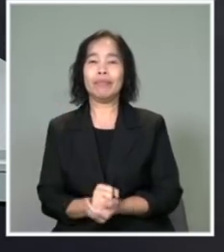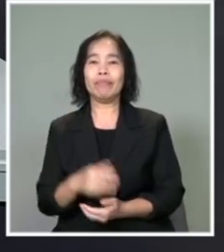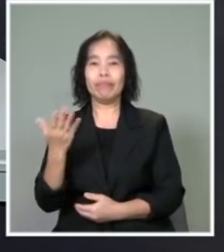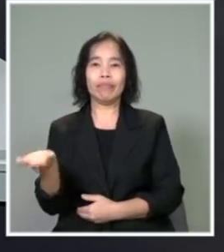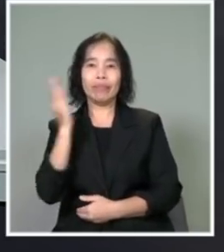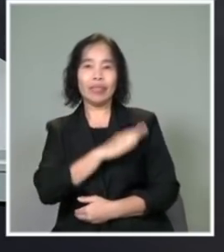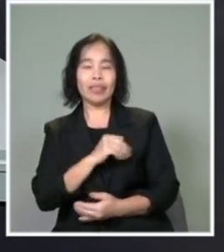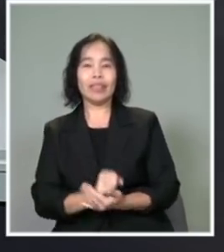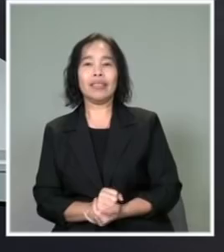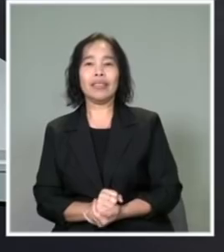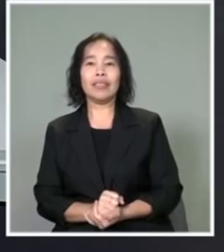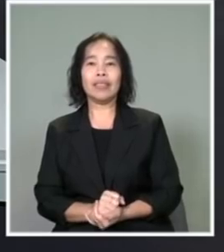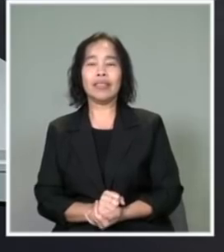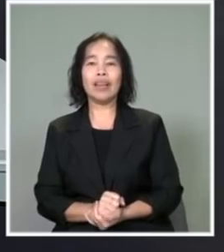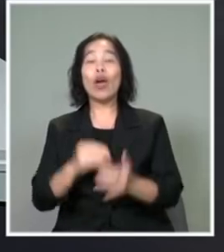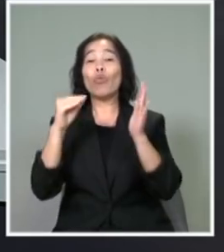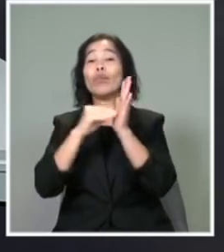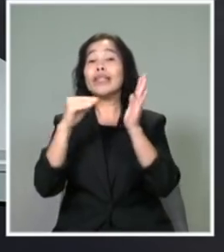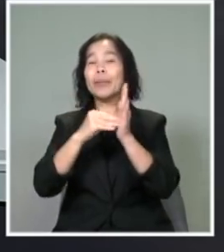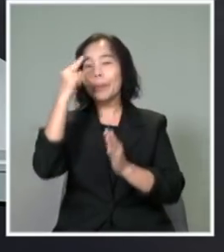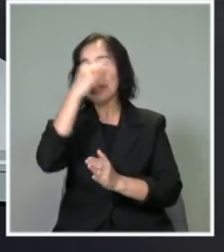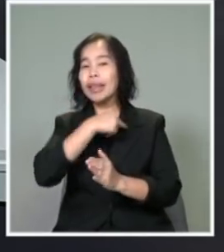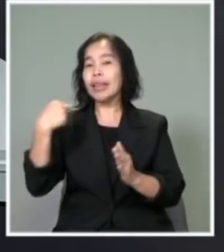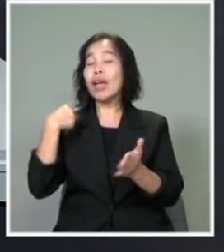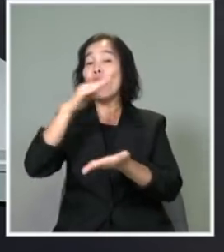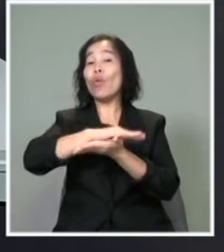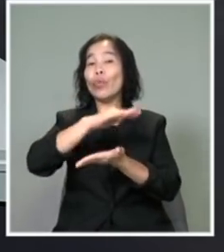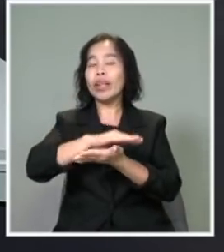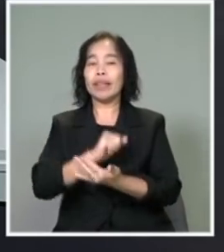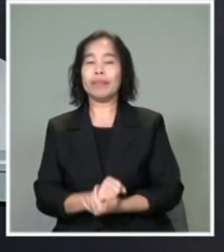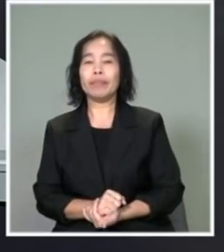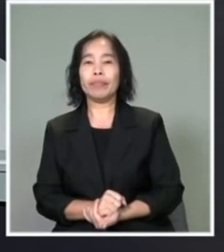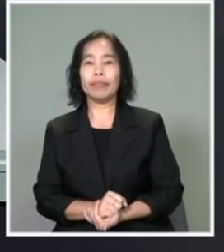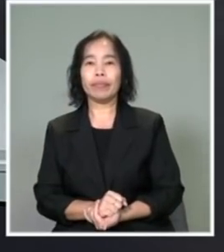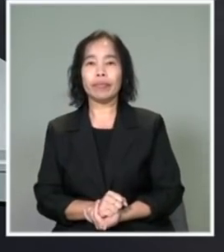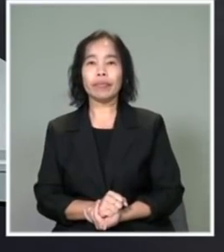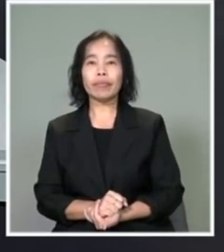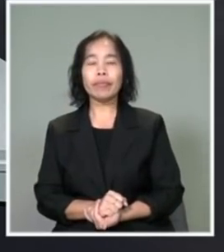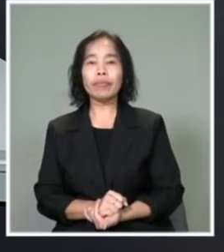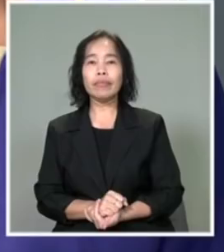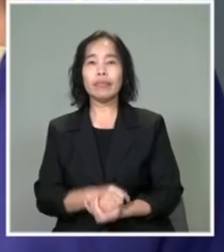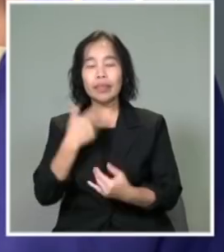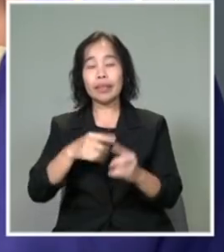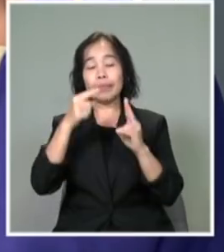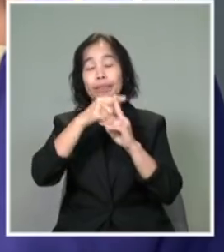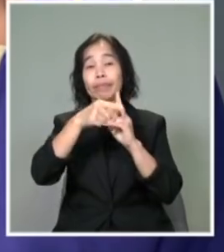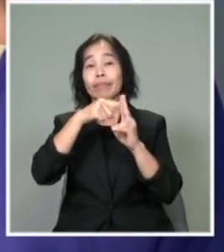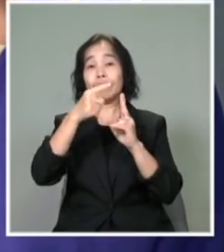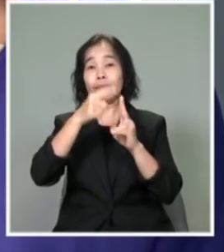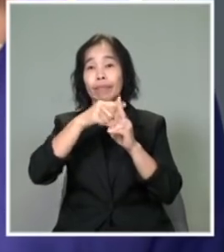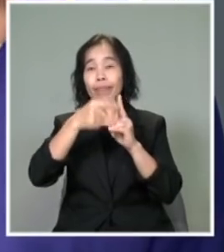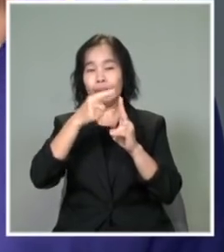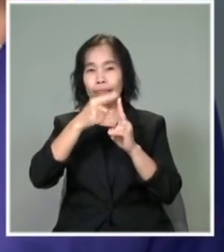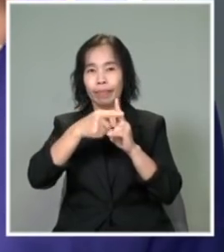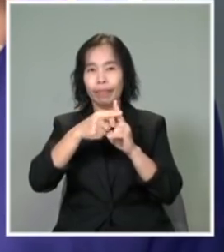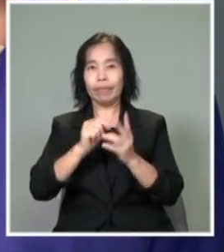ของอัสสัมนะครับไปที่ฝั่งของกรุงเทพคริสเตียนบ้างครับมากัน2คนนะครับก้องพบจันฉายแจ้งสิรินี่ปีกซ้ายของคริสเตียนนะครับแล้วก็